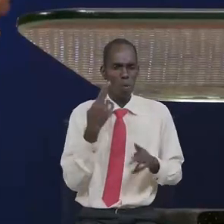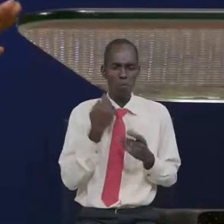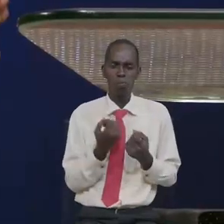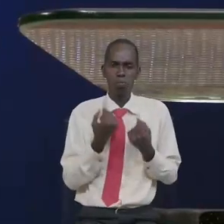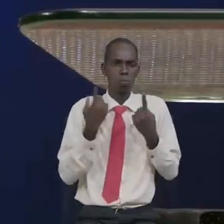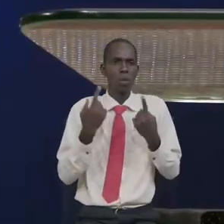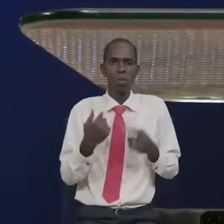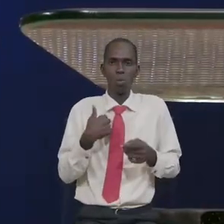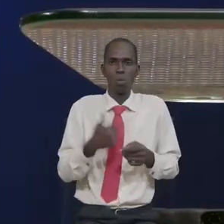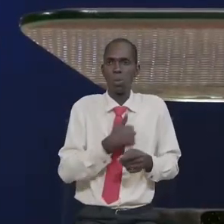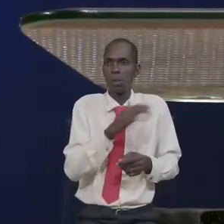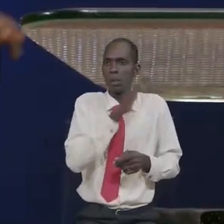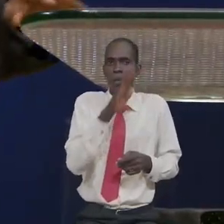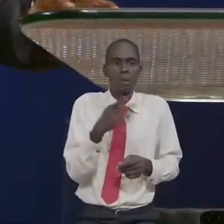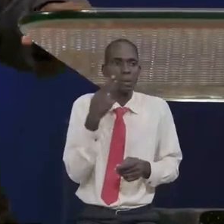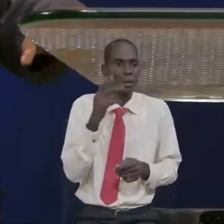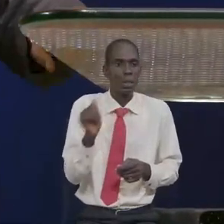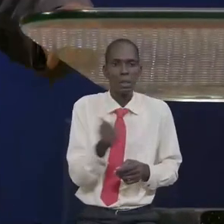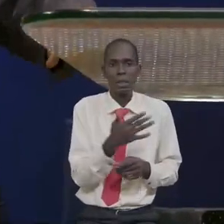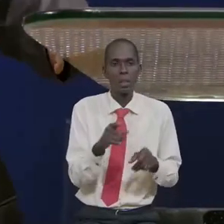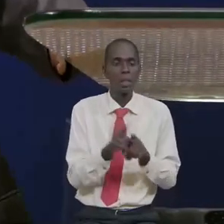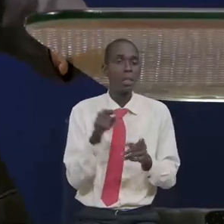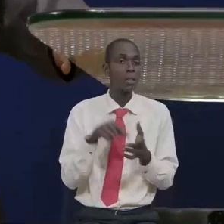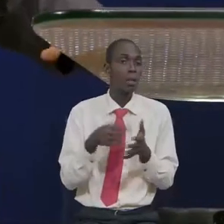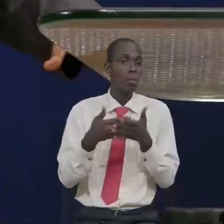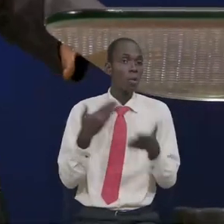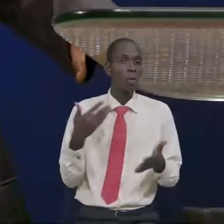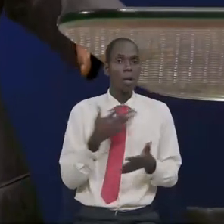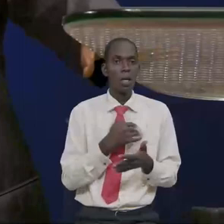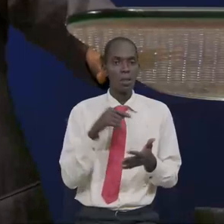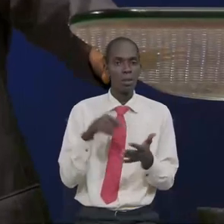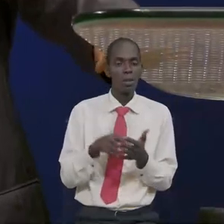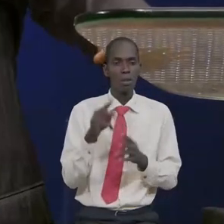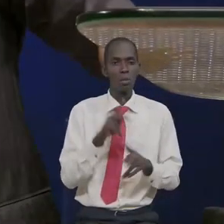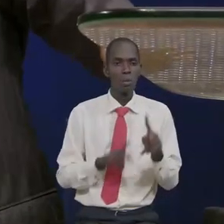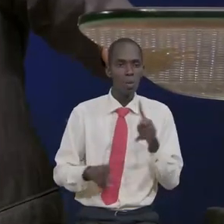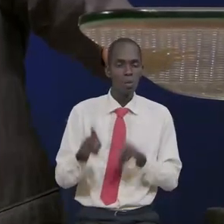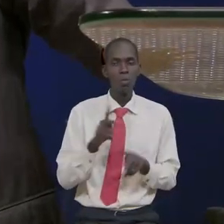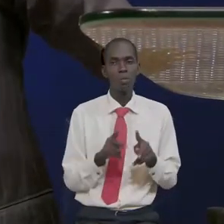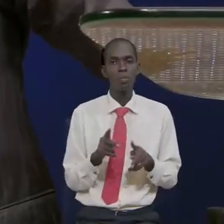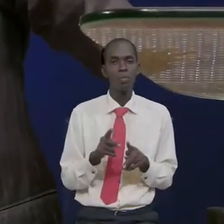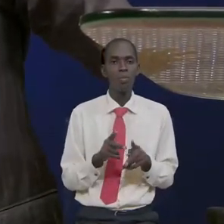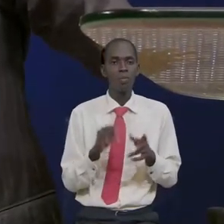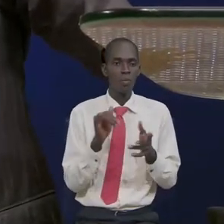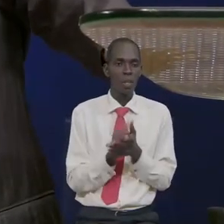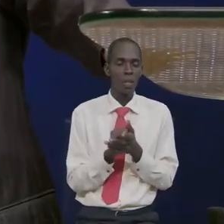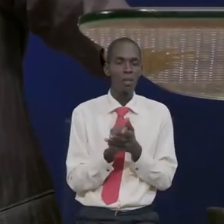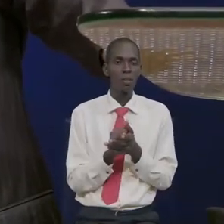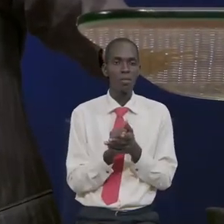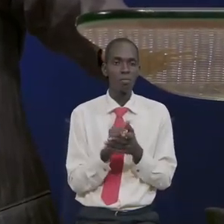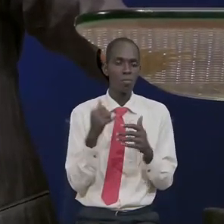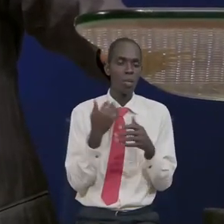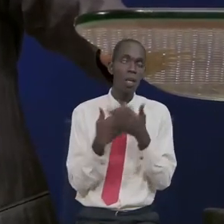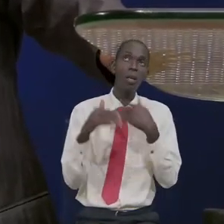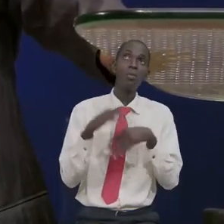n'a rien vu de pareil? Et ces gens-là qui liaient les justes,